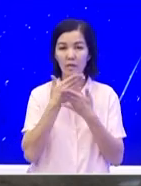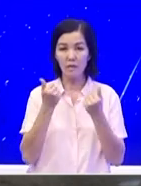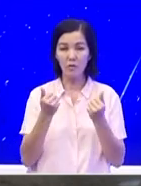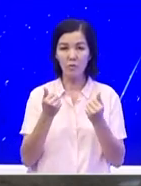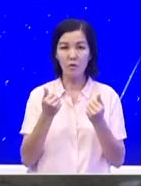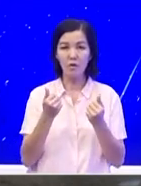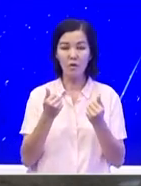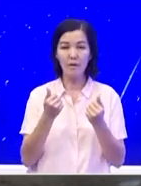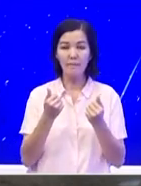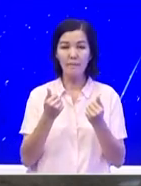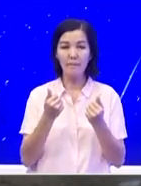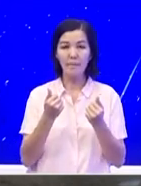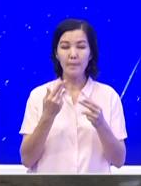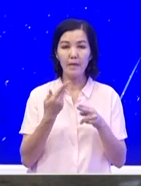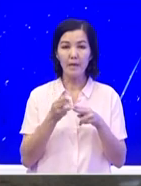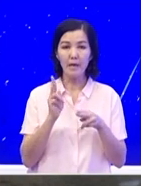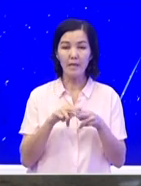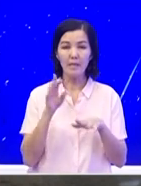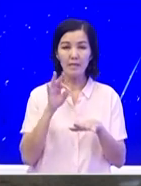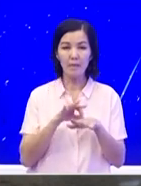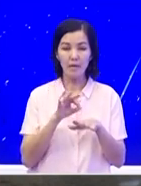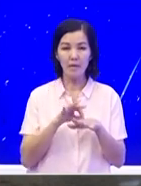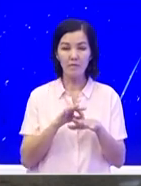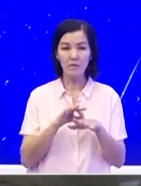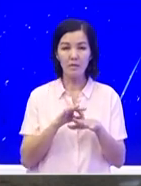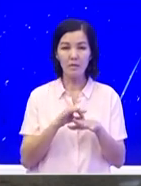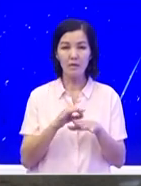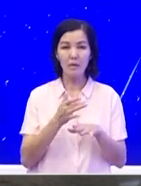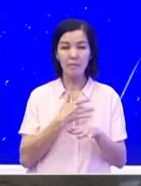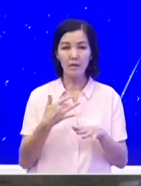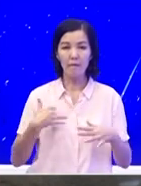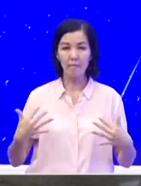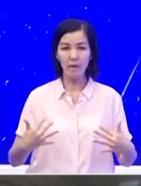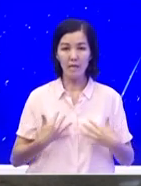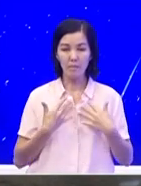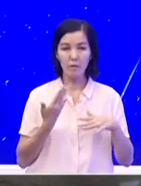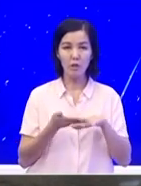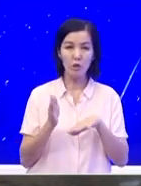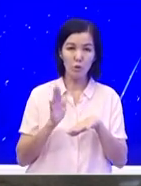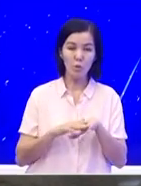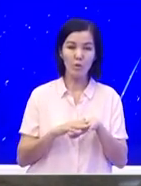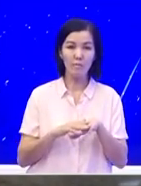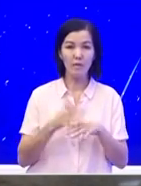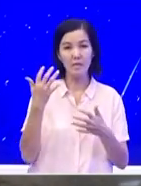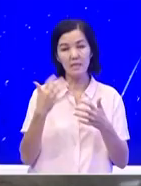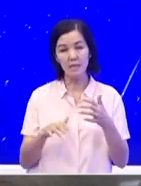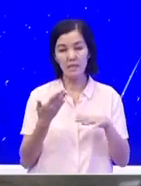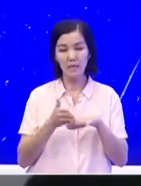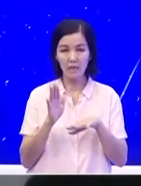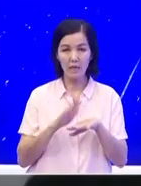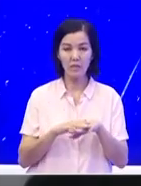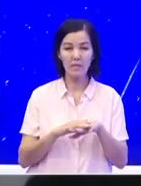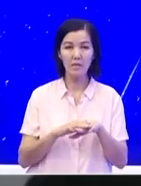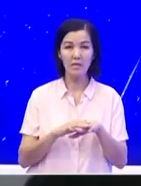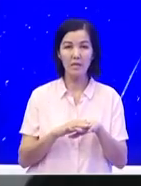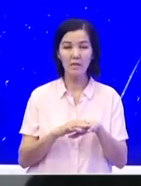основном это пациенты с пневмонии, с тяжелыми пневмониями, средней тяжелой тяжести.